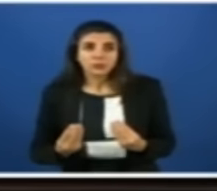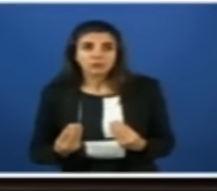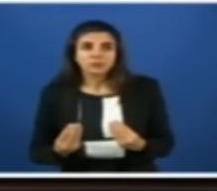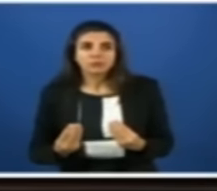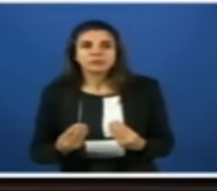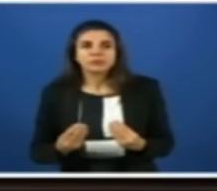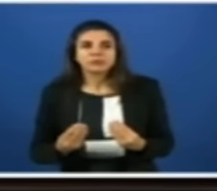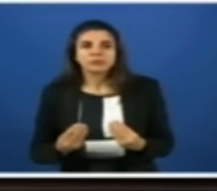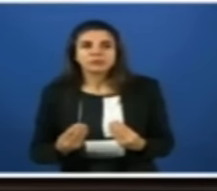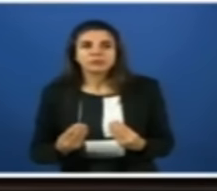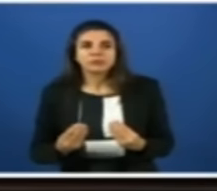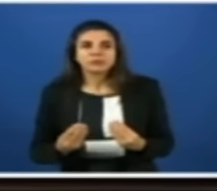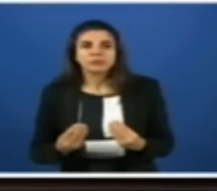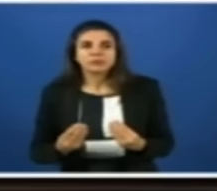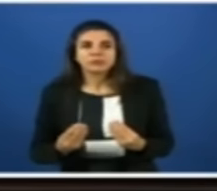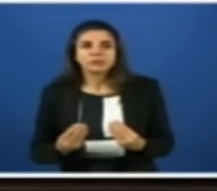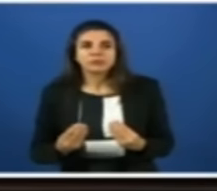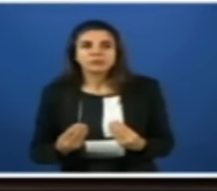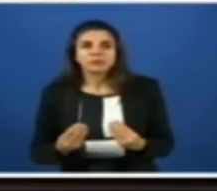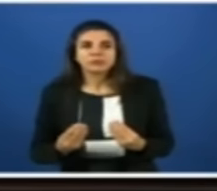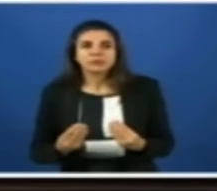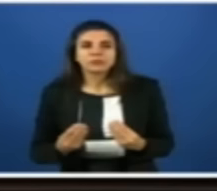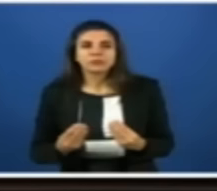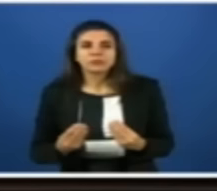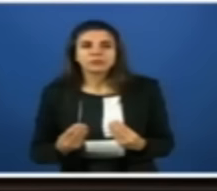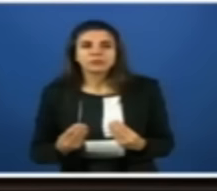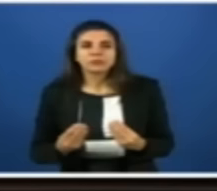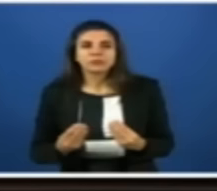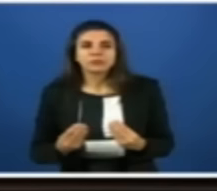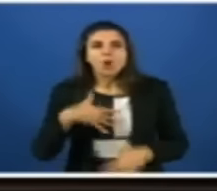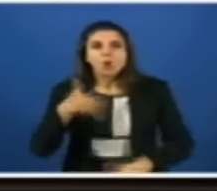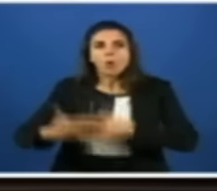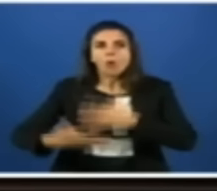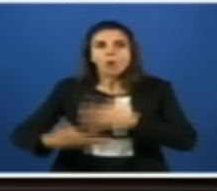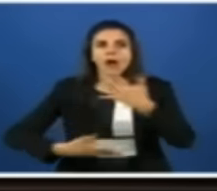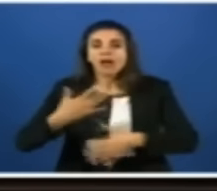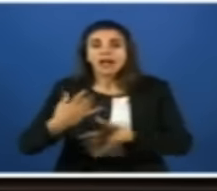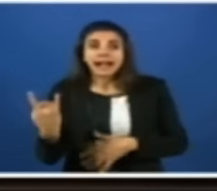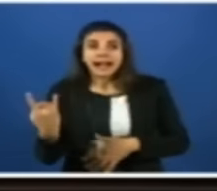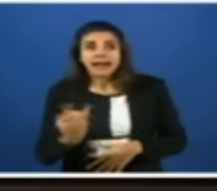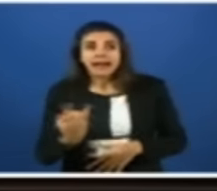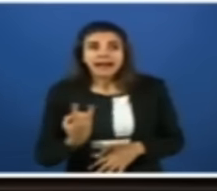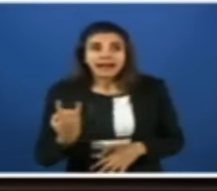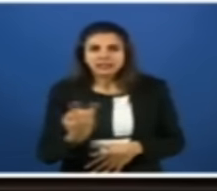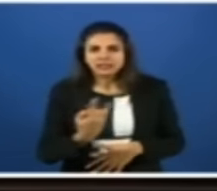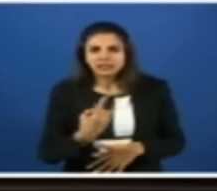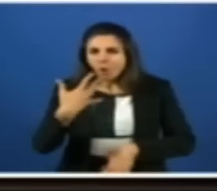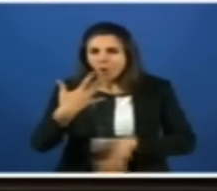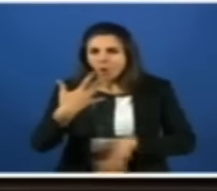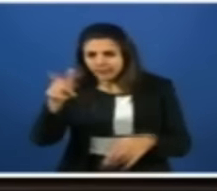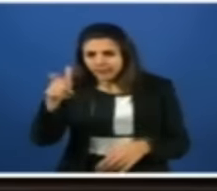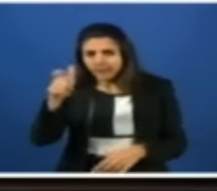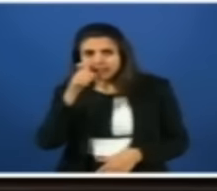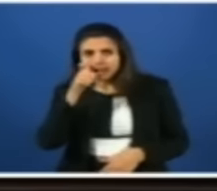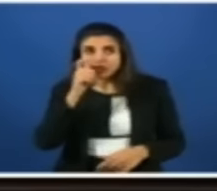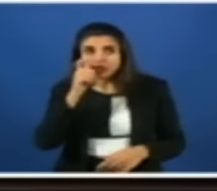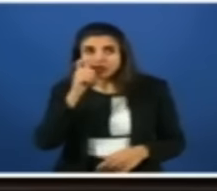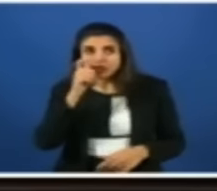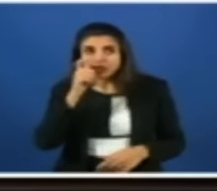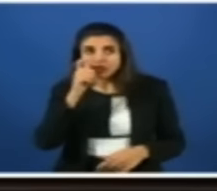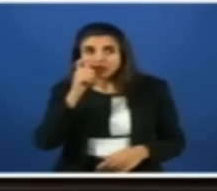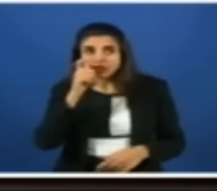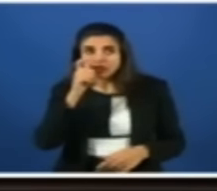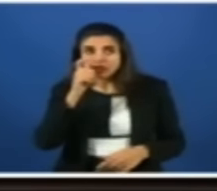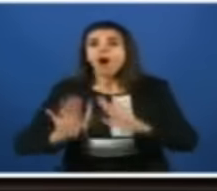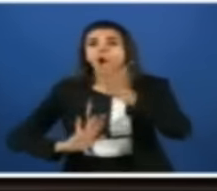Ve ondan sonra gezi olayları. Gezi olaylarına dikkat edin arkadaşlar. Çevre,